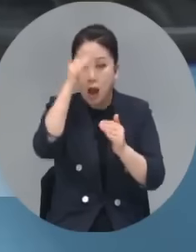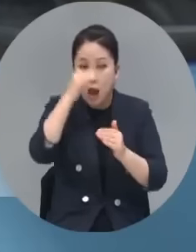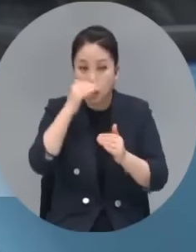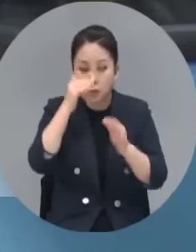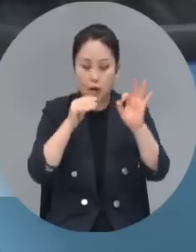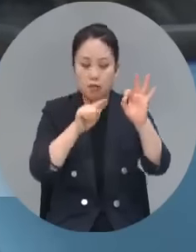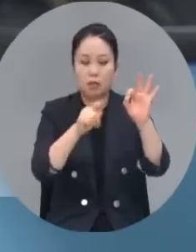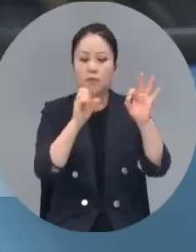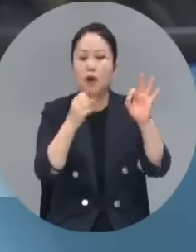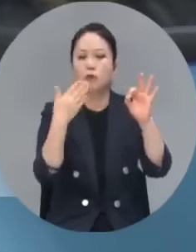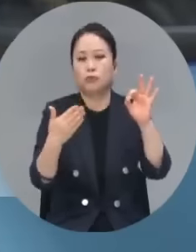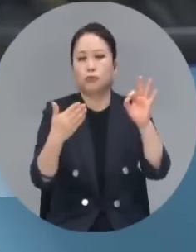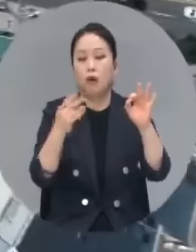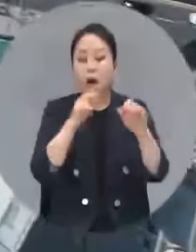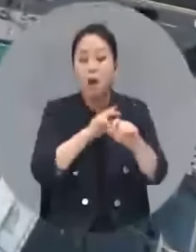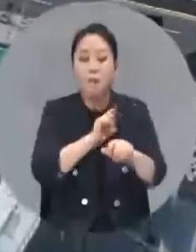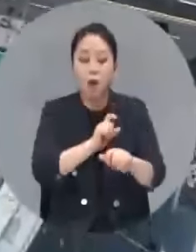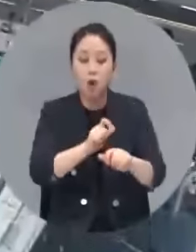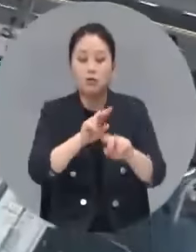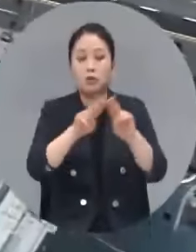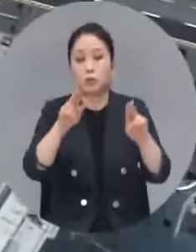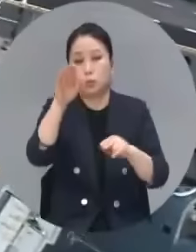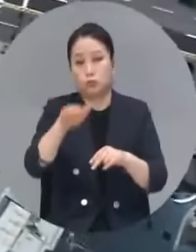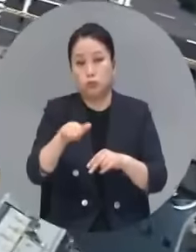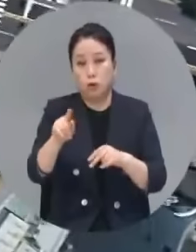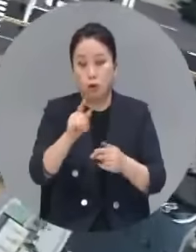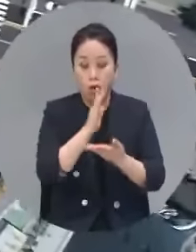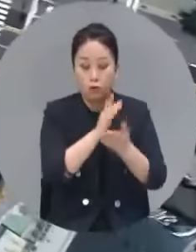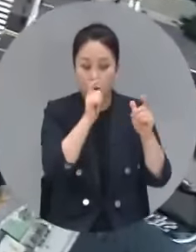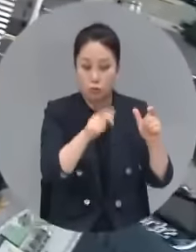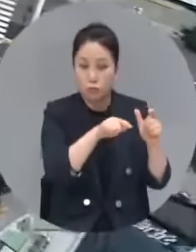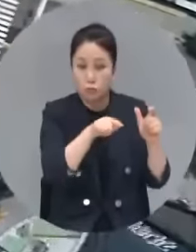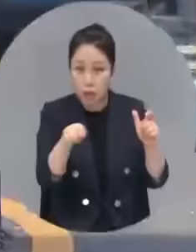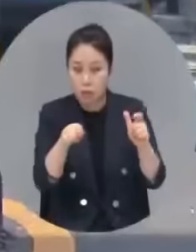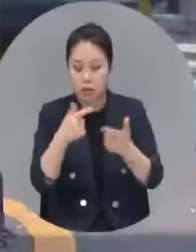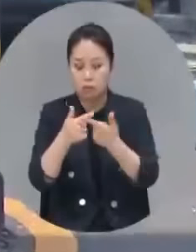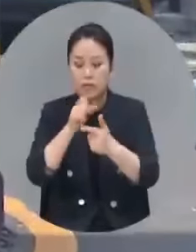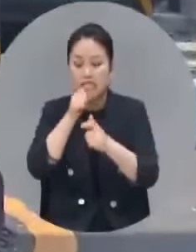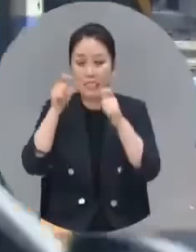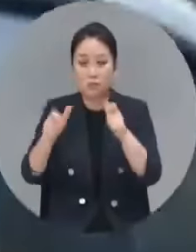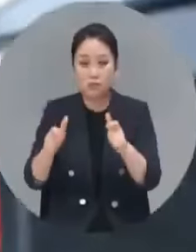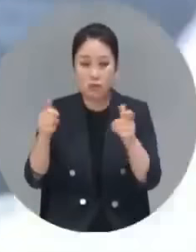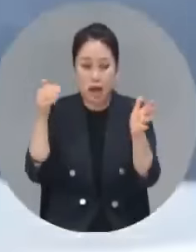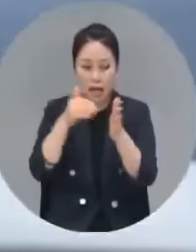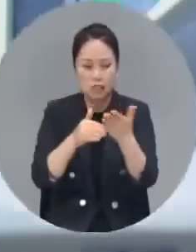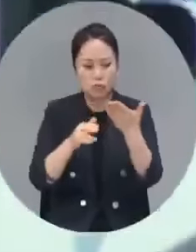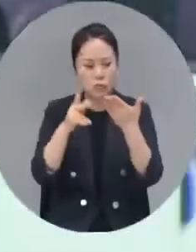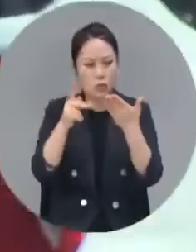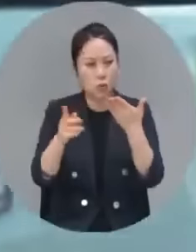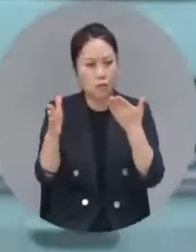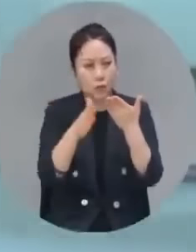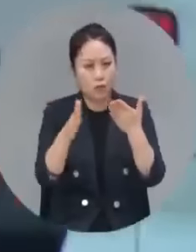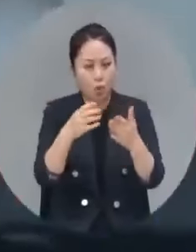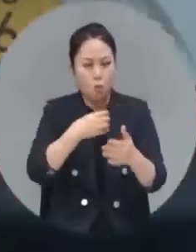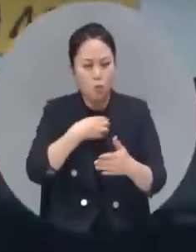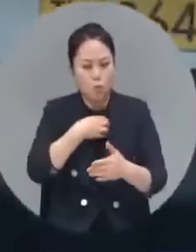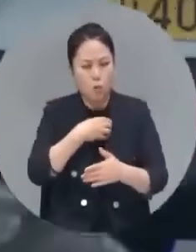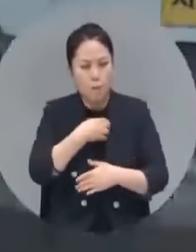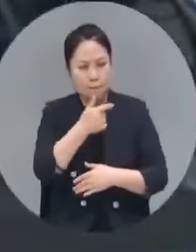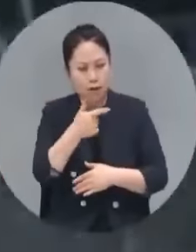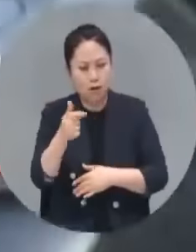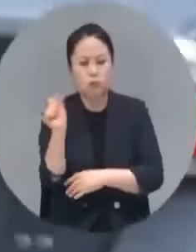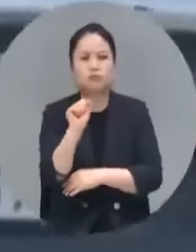0.09%, 면허 취소 수준. 수영구에서 부산 진구까지 9km 구간에 걸쳐 위험천만한 운전을 한